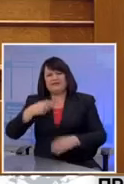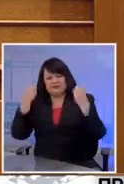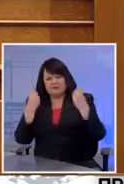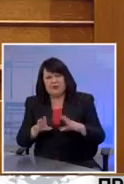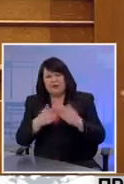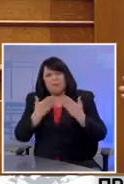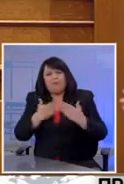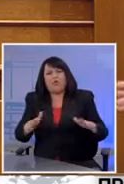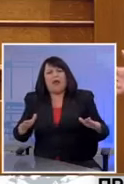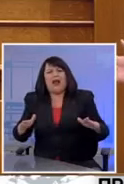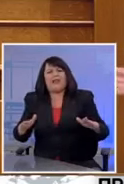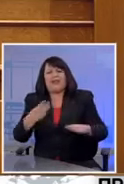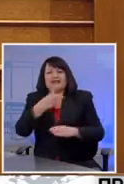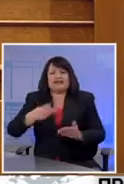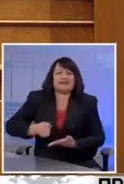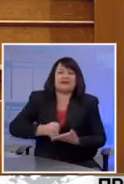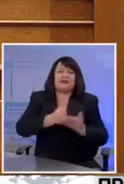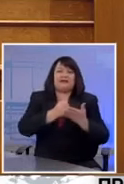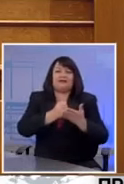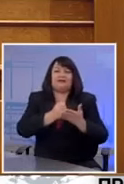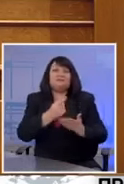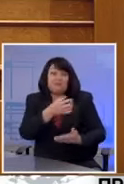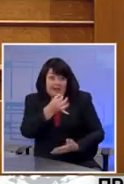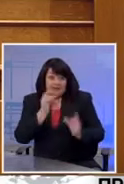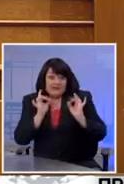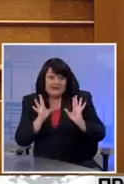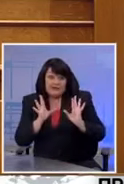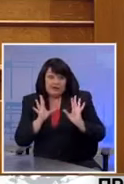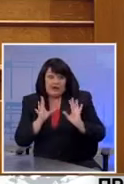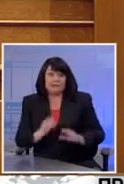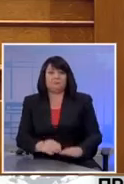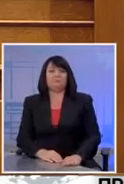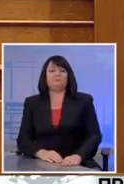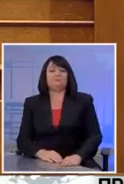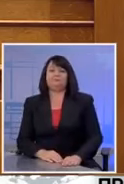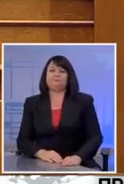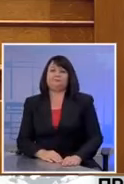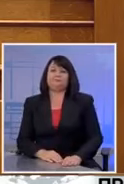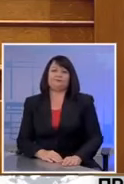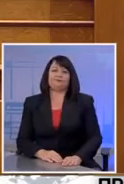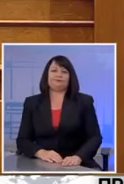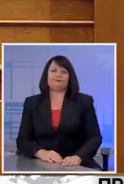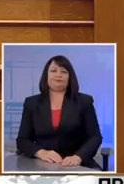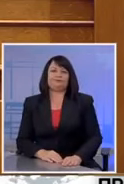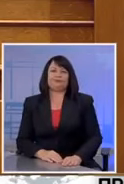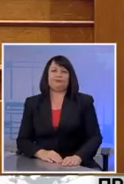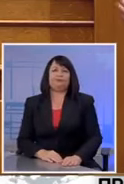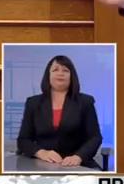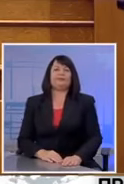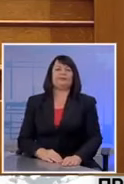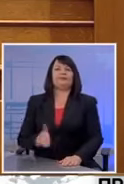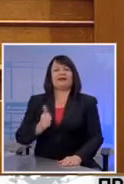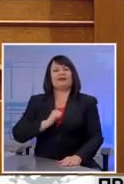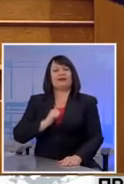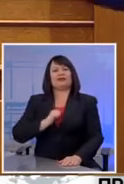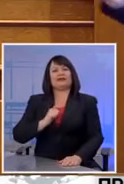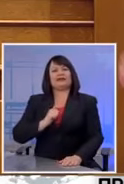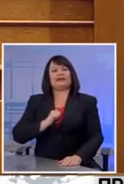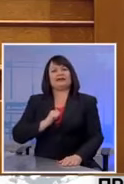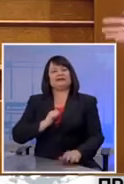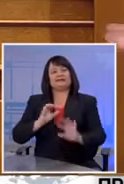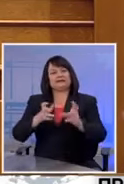προπαγανδιστή, και δεν μας είπατε βέβαια και ένα σχόλιο για αυτό το οποίο φέρετε, ότι είπε ο κύριος Κοντομινάς ότι ήσασταν καλά